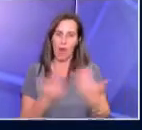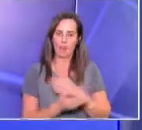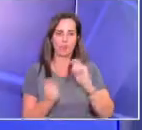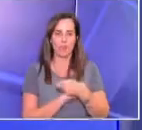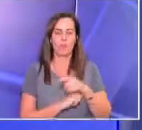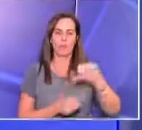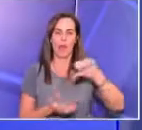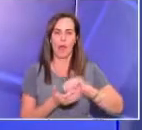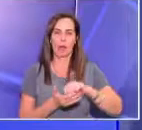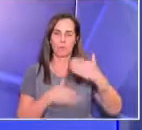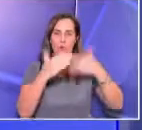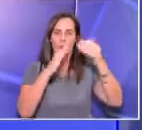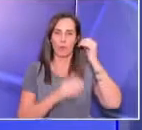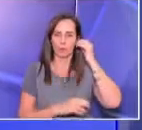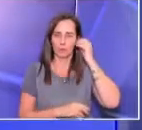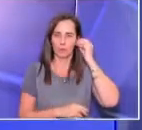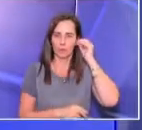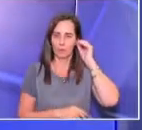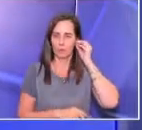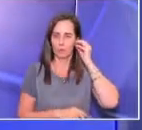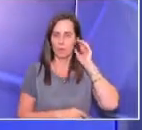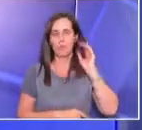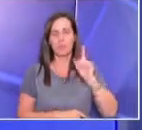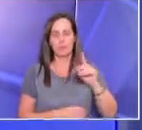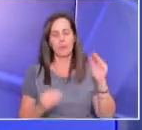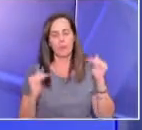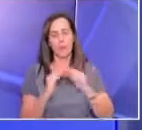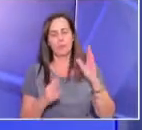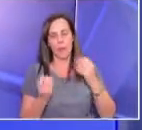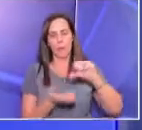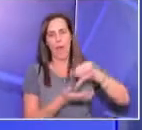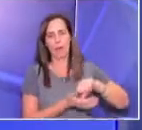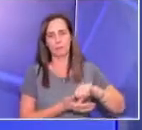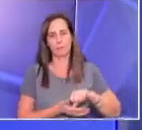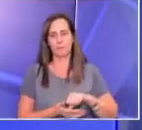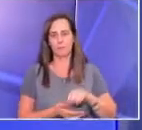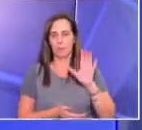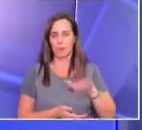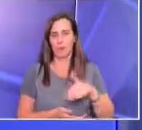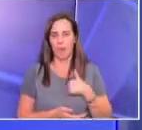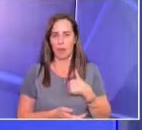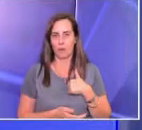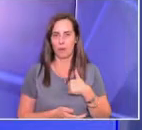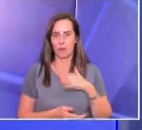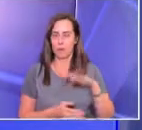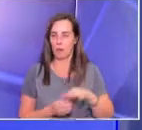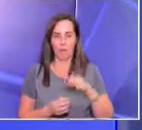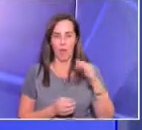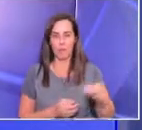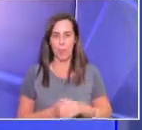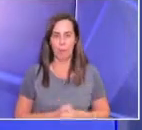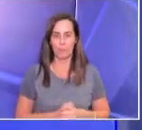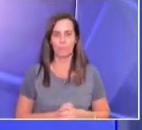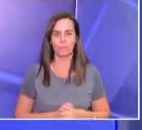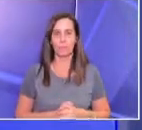בשינוי, הם ערים גובעות. זה לא נכון לגבי כל הערים, אבל זה נכון לגבי הרבה ערים, וגם אני הרבה ערי פיתוח. טוב,